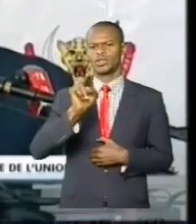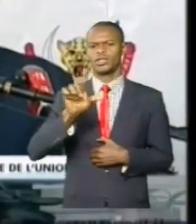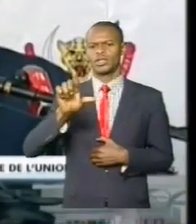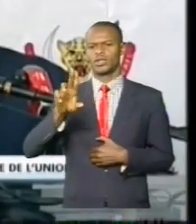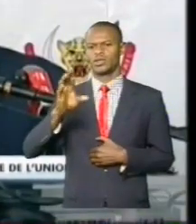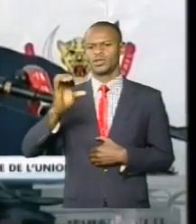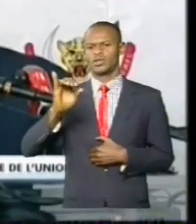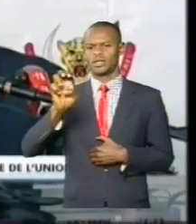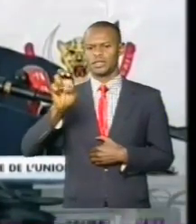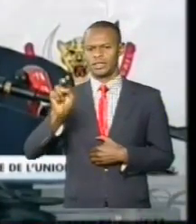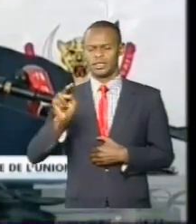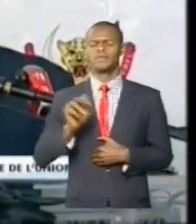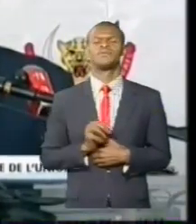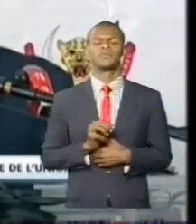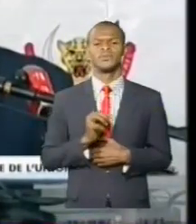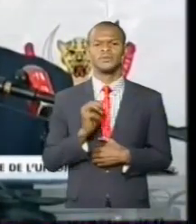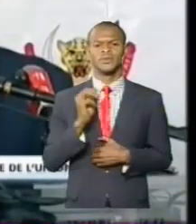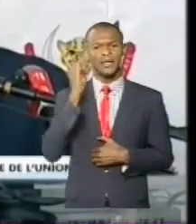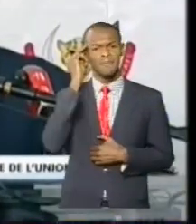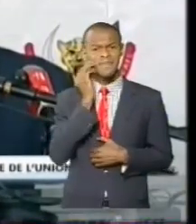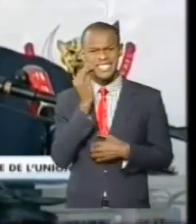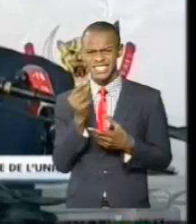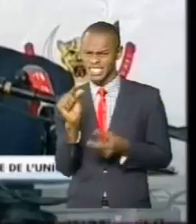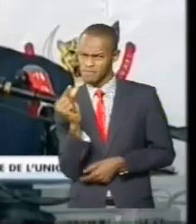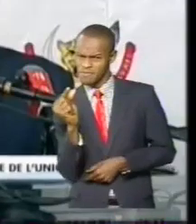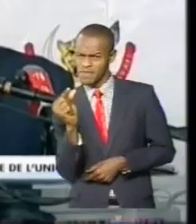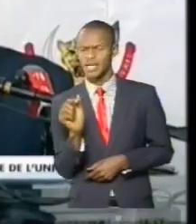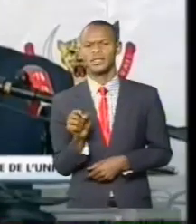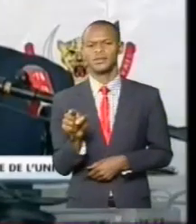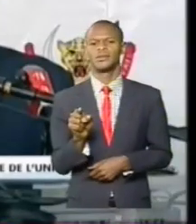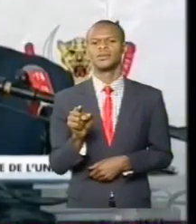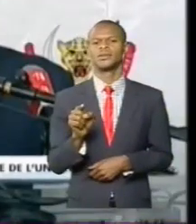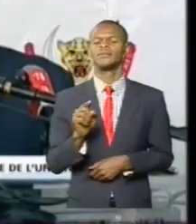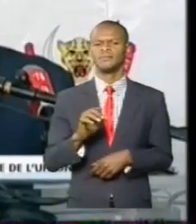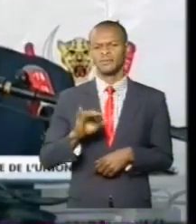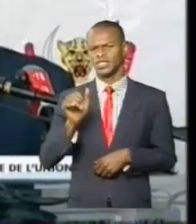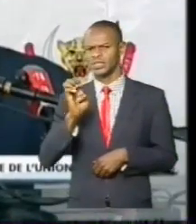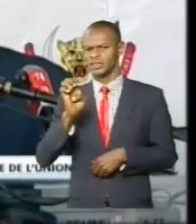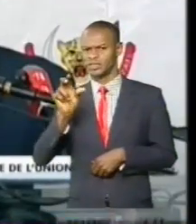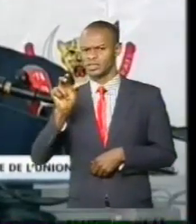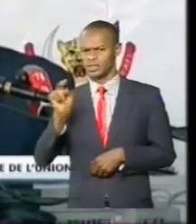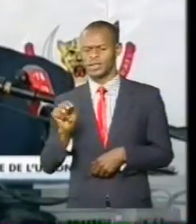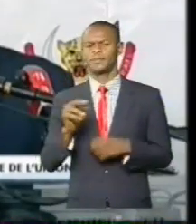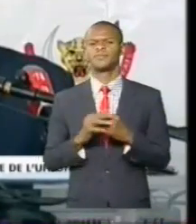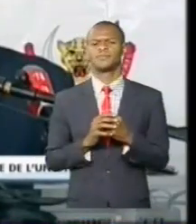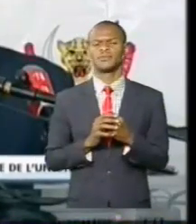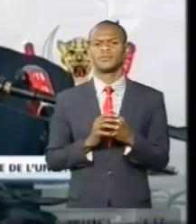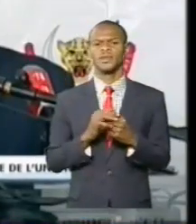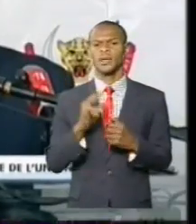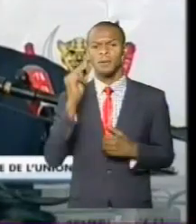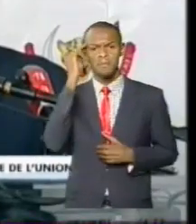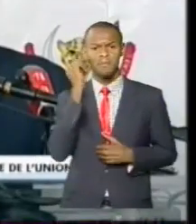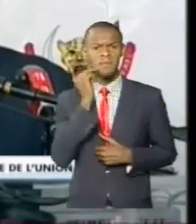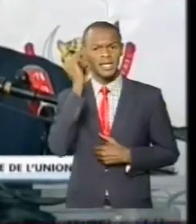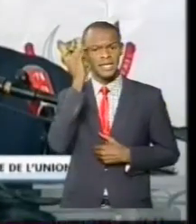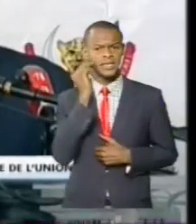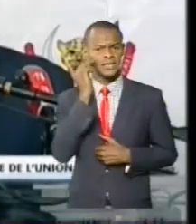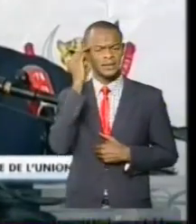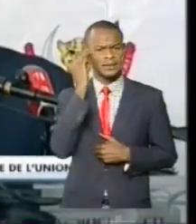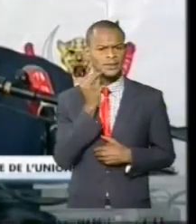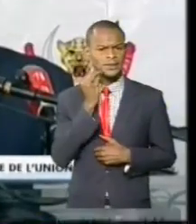Monsieur Willy Kitobo Samsoni. Ministre des Postes, Télécommunications et